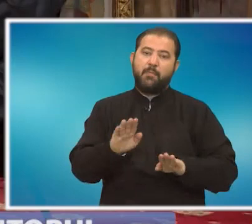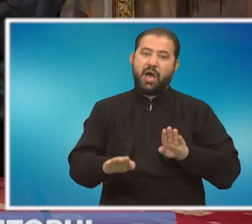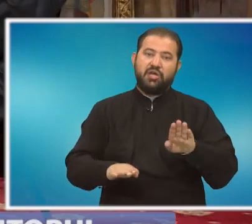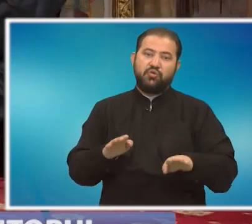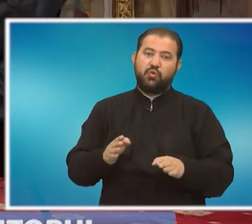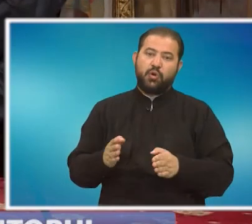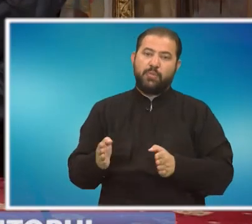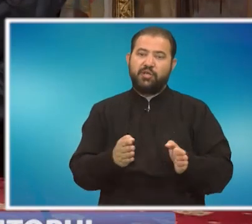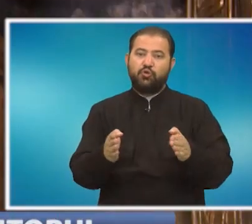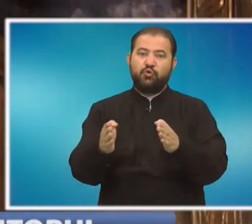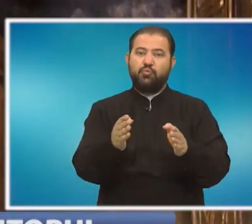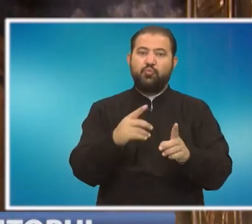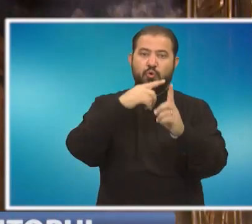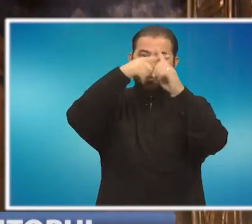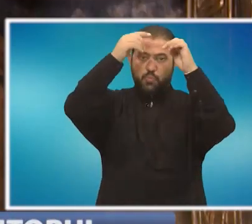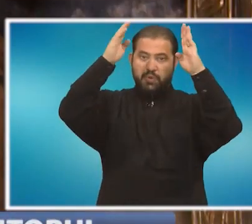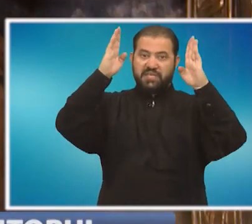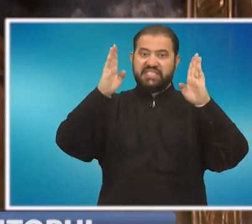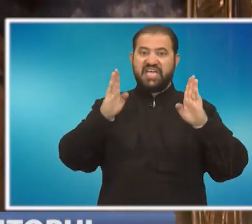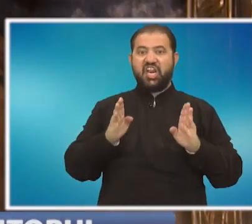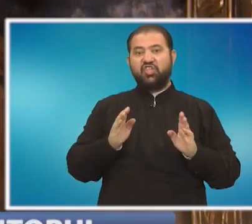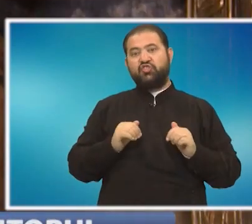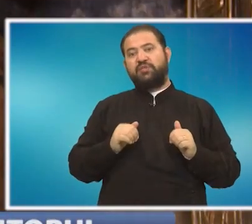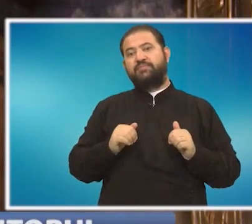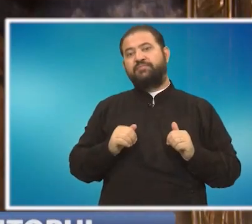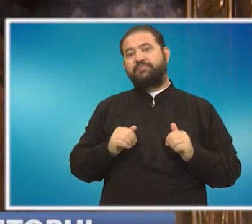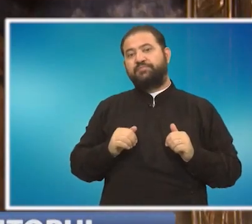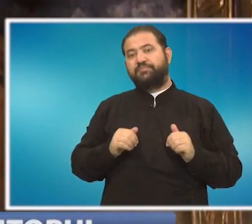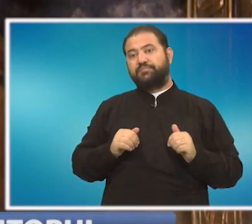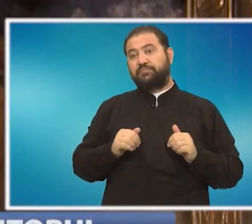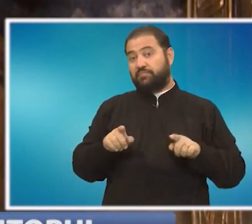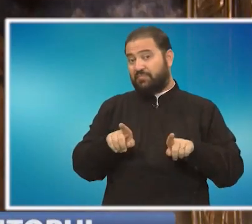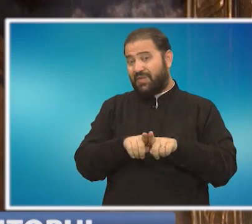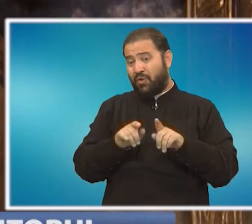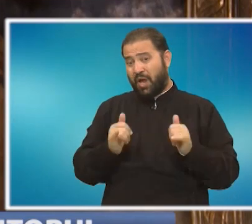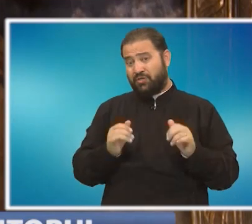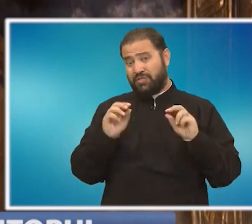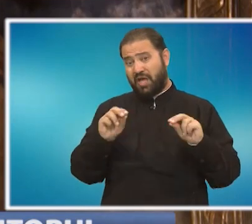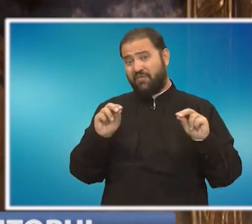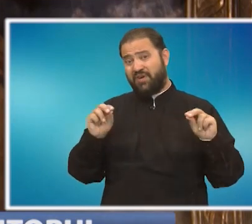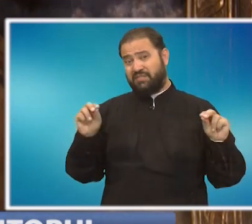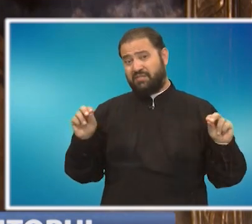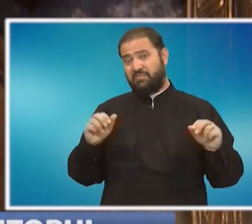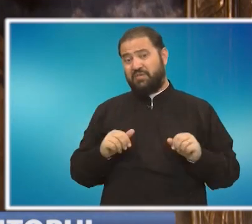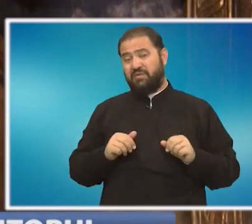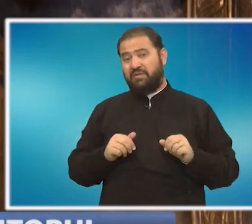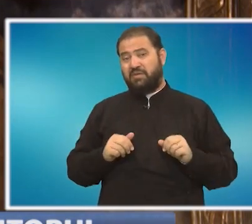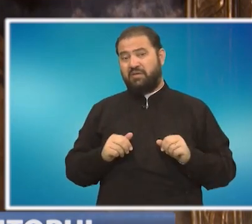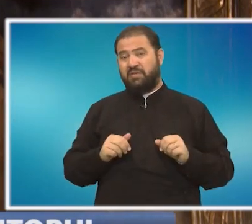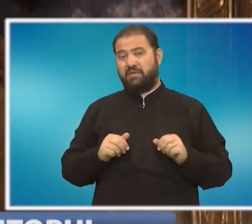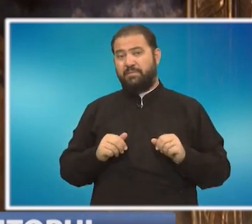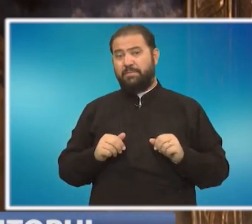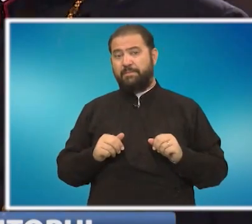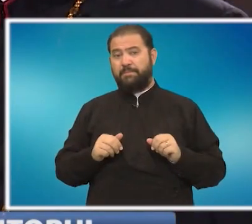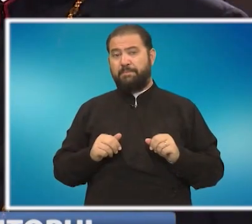pașilor pe calea bisericii. Iar cine își îndreaptă pașii pe calea bisericii, învață de la